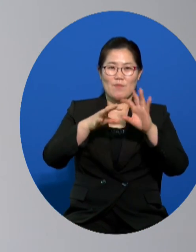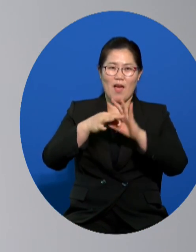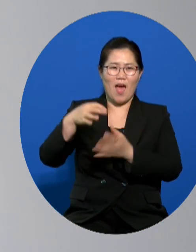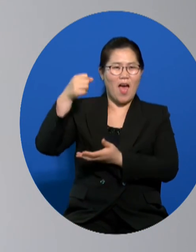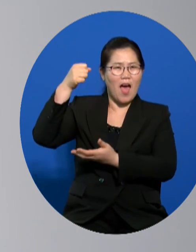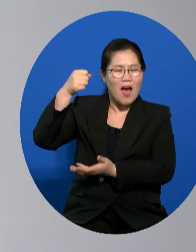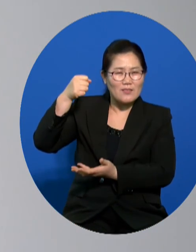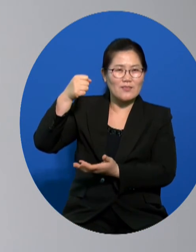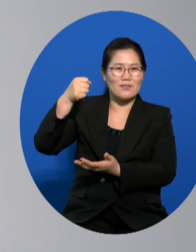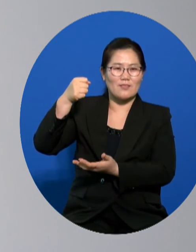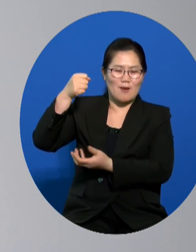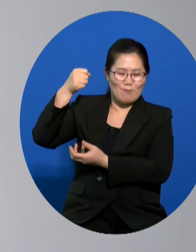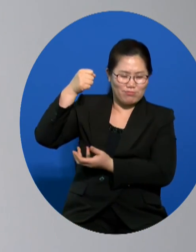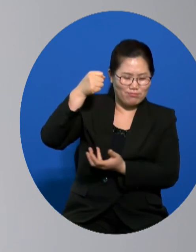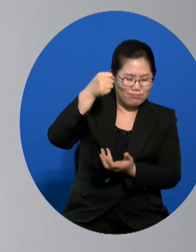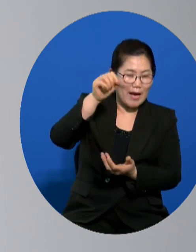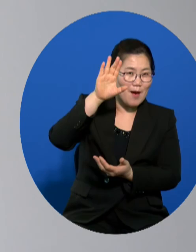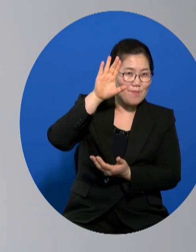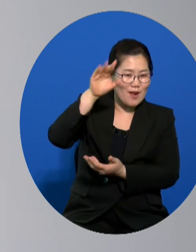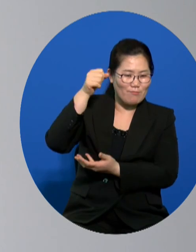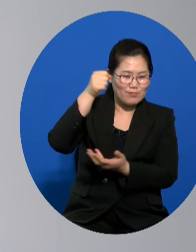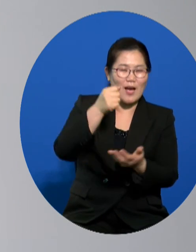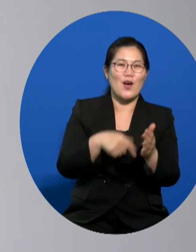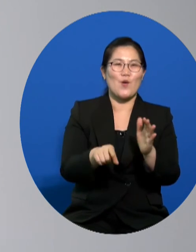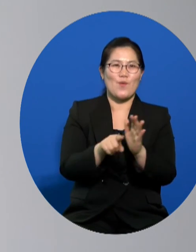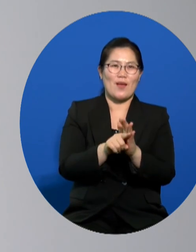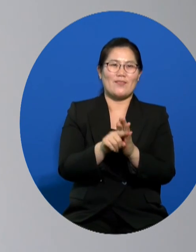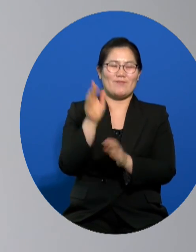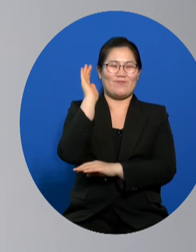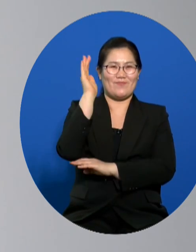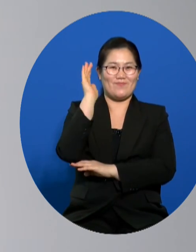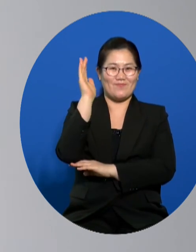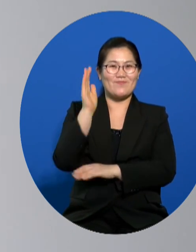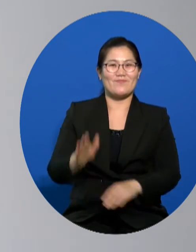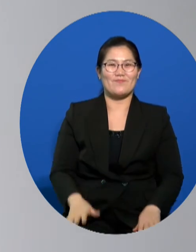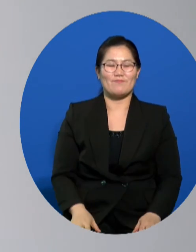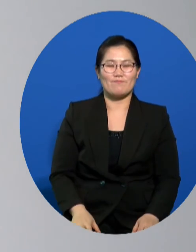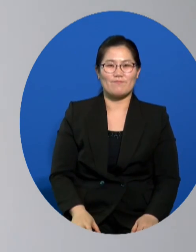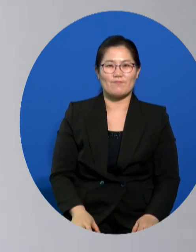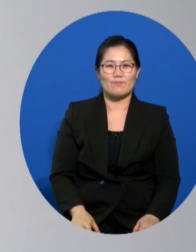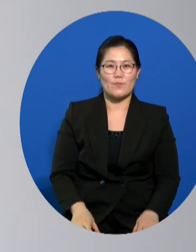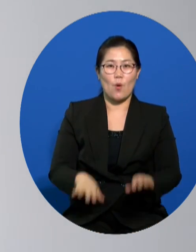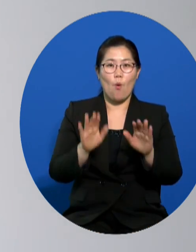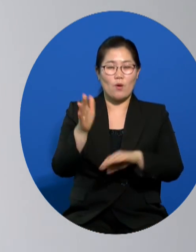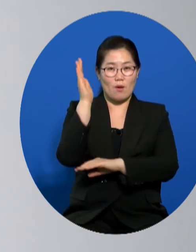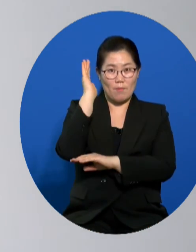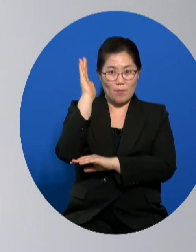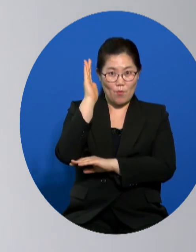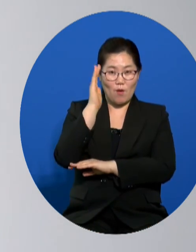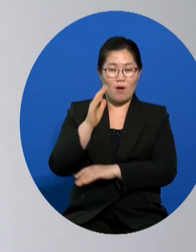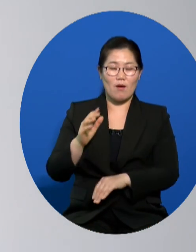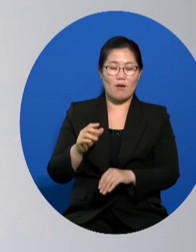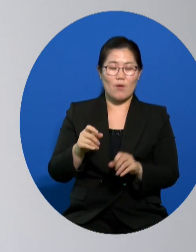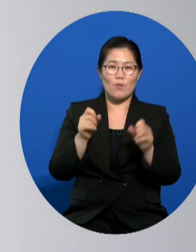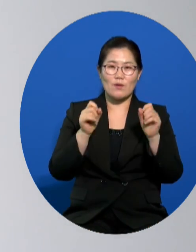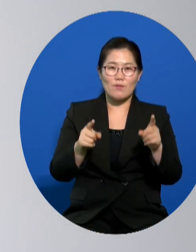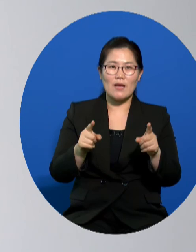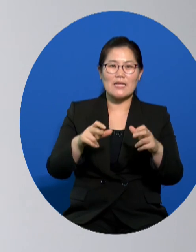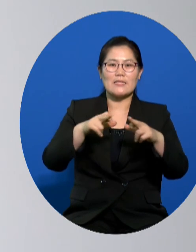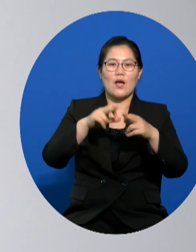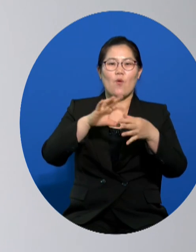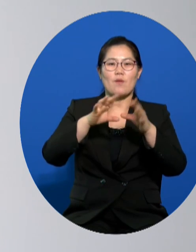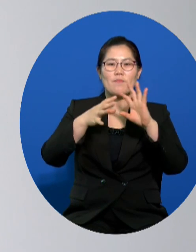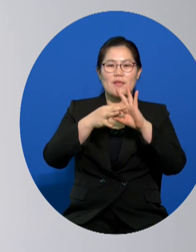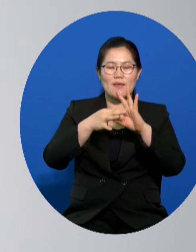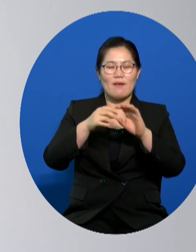가지 생각을 함께 할 수 있었던 기회였습니다. 이렇게 두 분의 기조 발표를 통해서 장애인 권리 인식 개선에 한 걸음 더